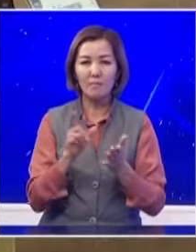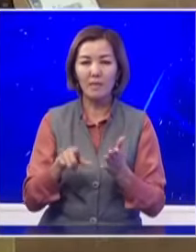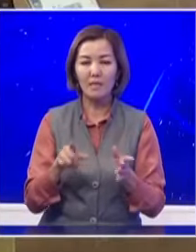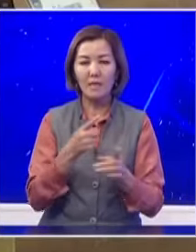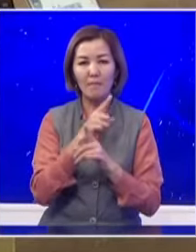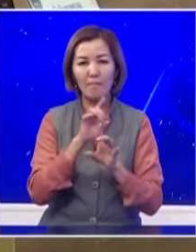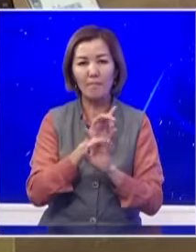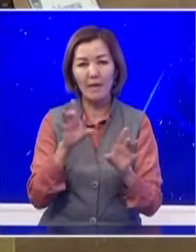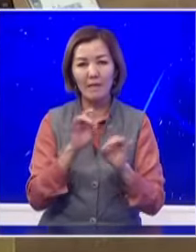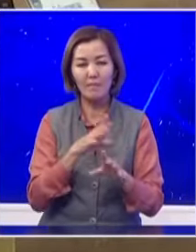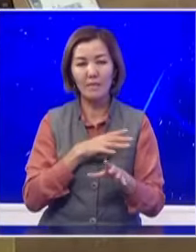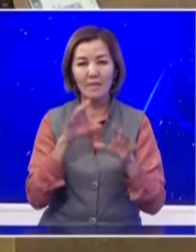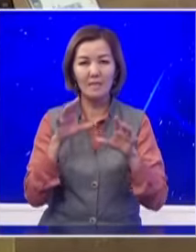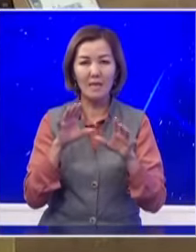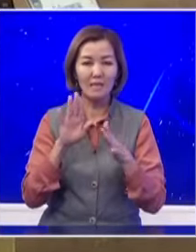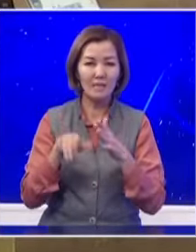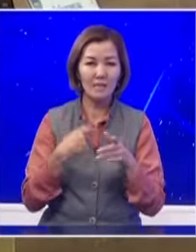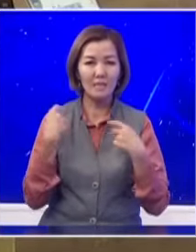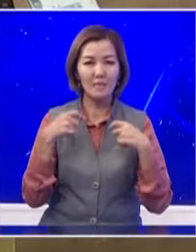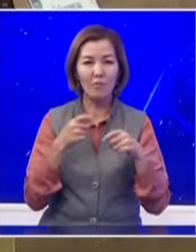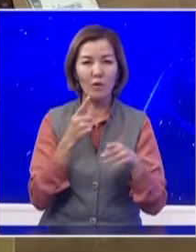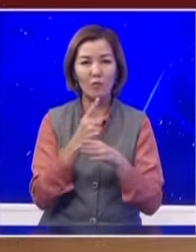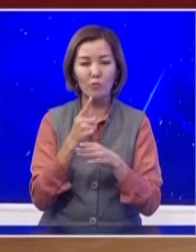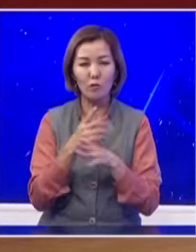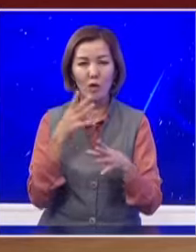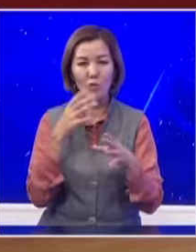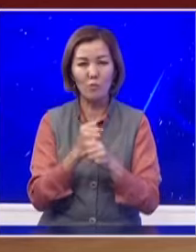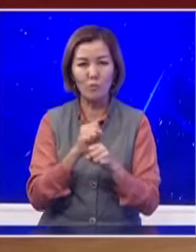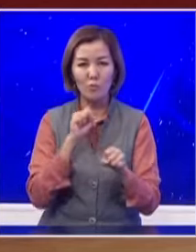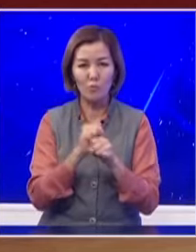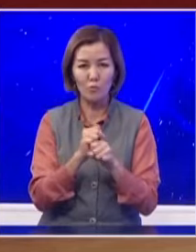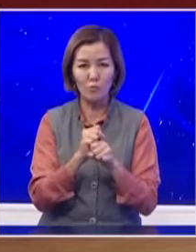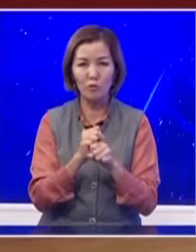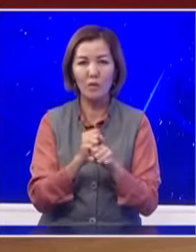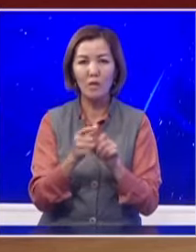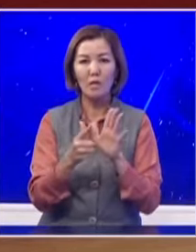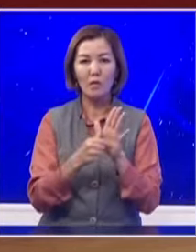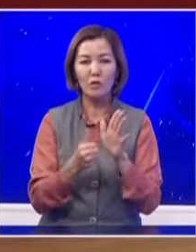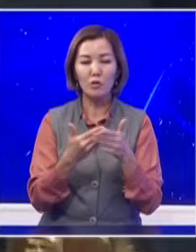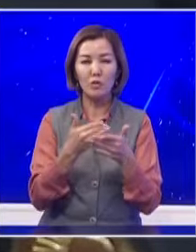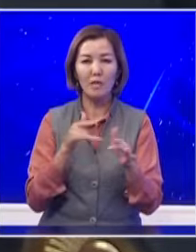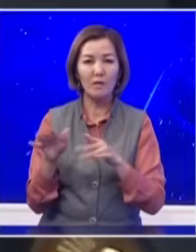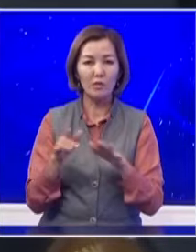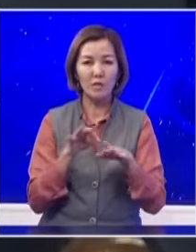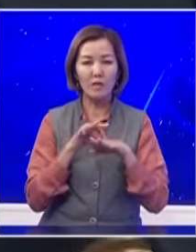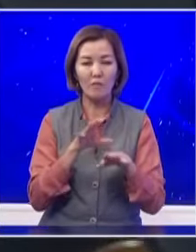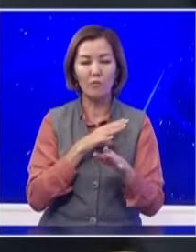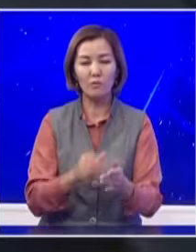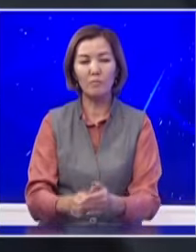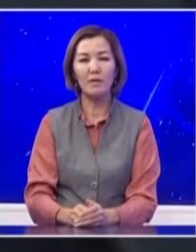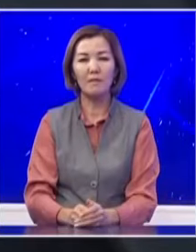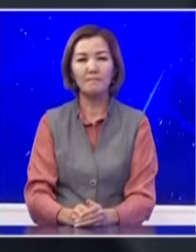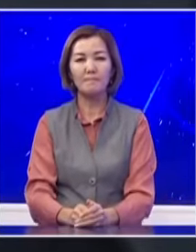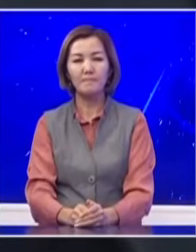Заңсыз саудаға тосқауыл қою үшін құзырлы органдар өзара бірлесе 700-ден аса профилактикалық іс-шара өткізіпті.